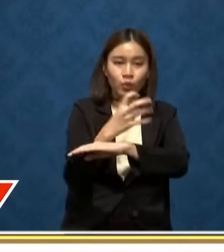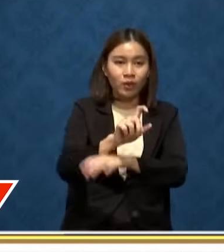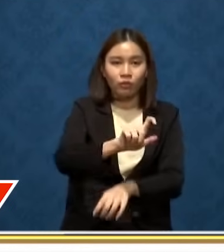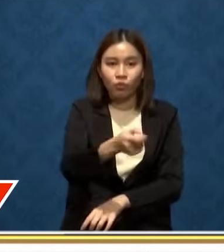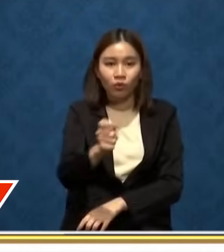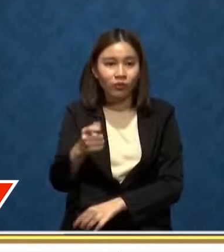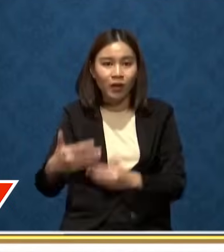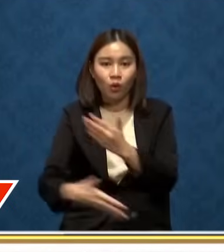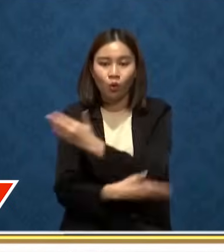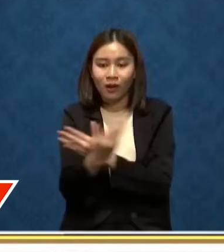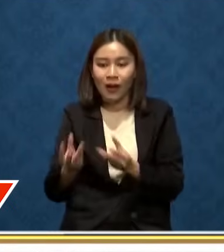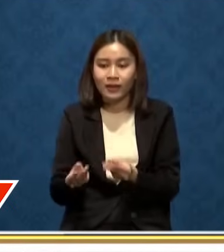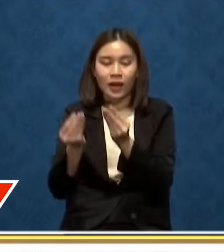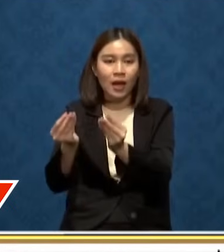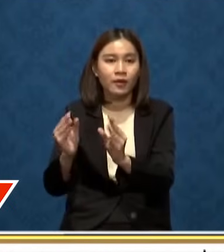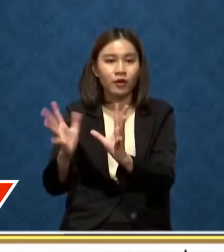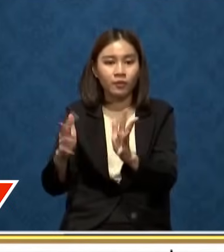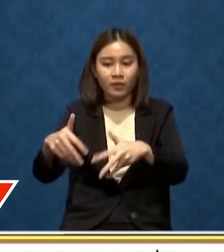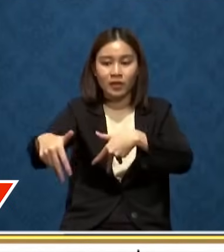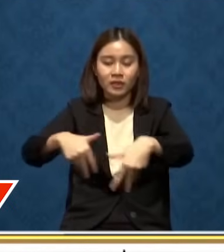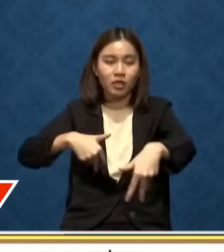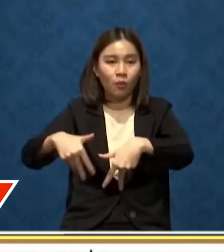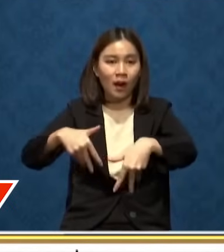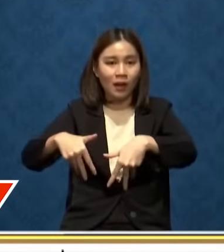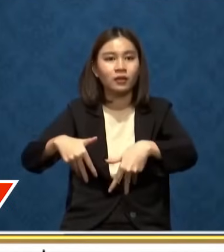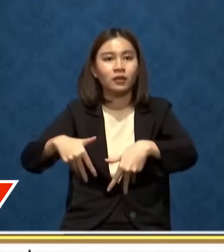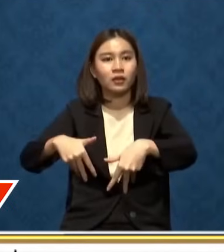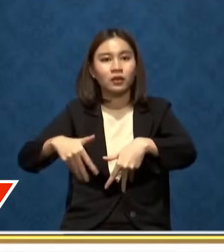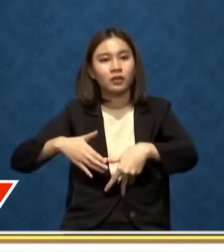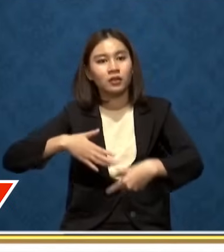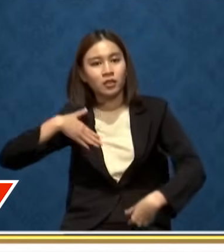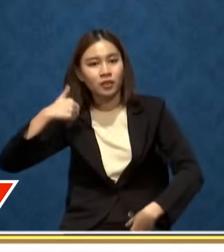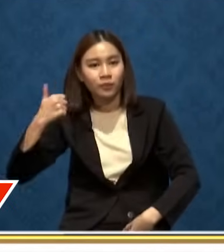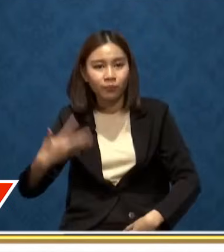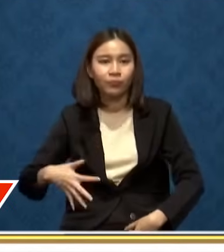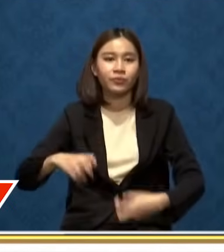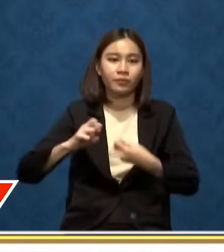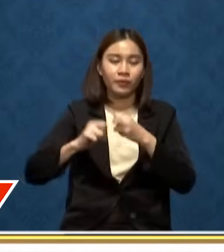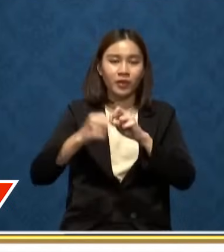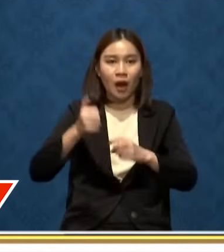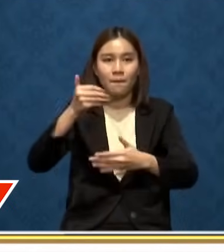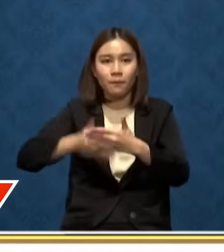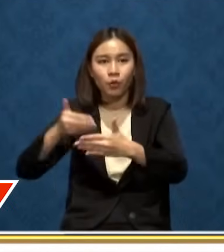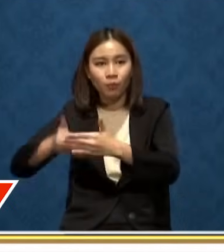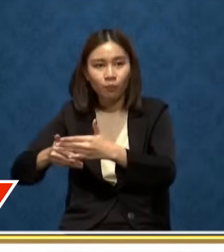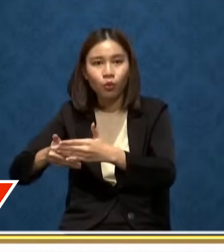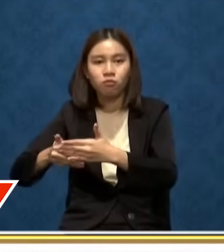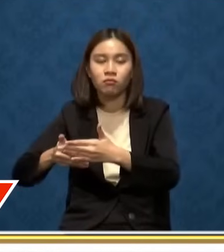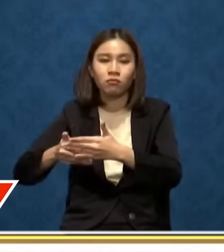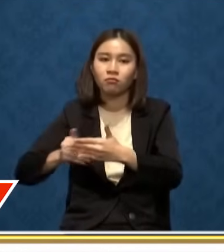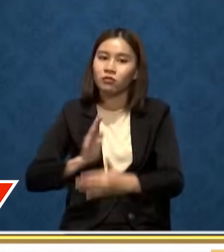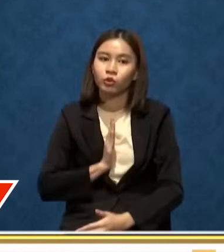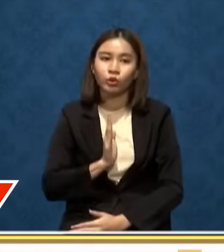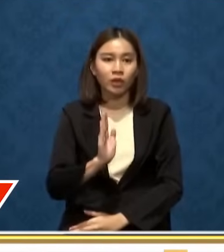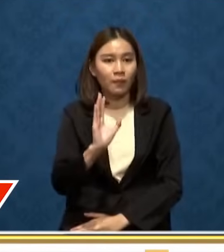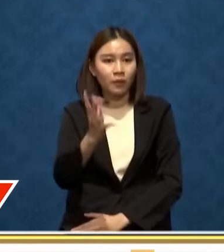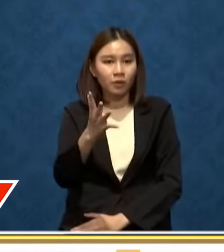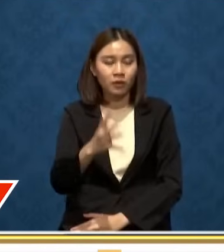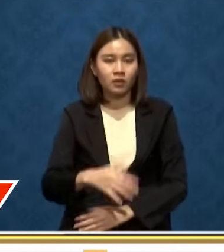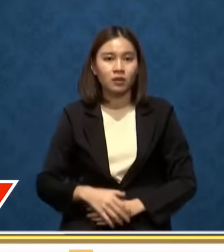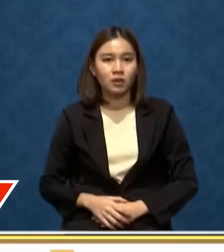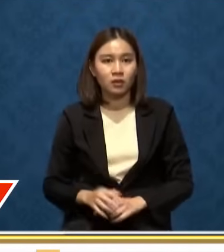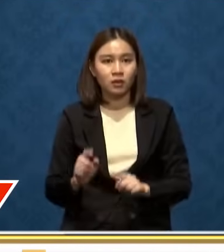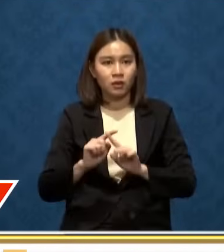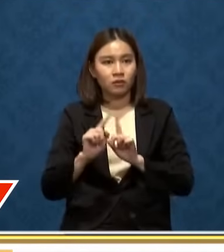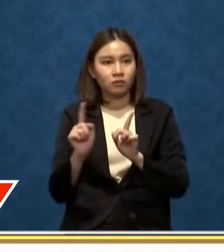าสชาวบ้านที่มีความทุกข์ชาวบ้านที่ประสบปัญหาไม่ได้รับความเป็นธรรมแต่ไม่เป็น